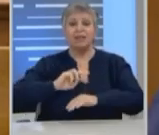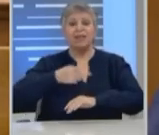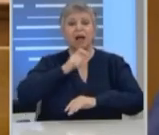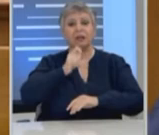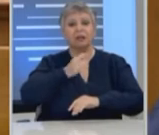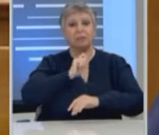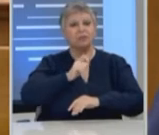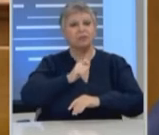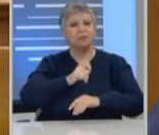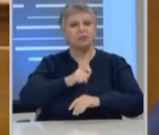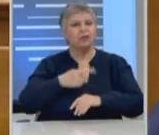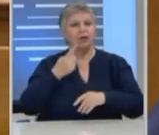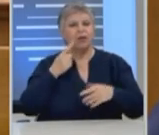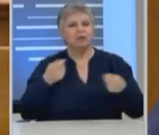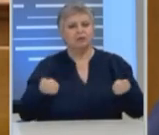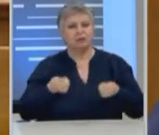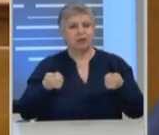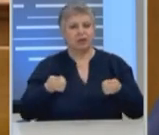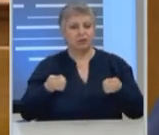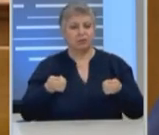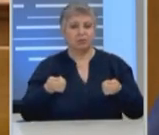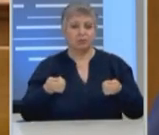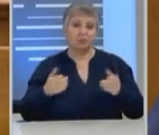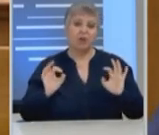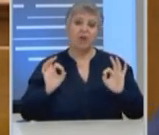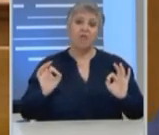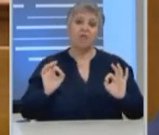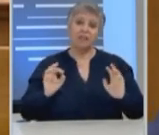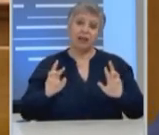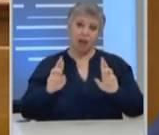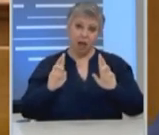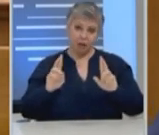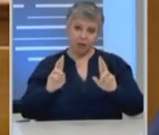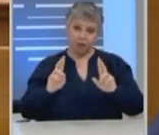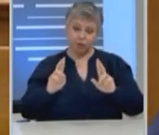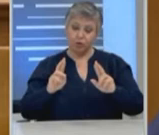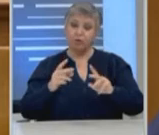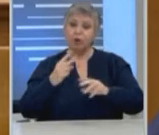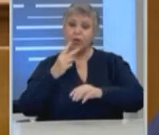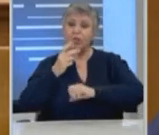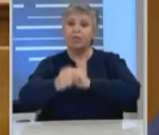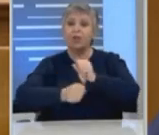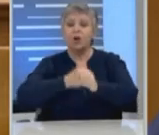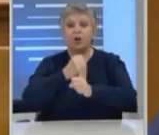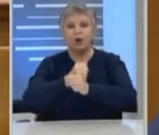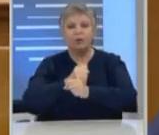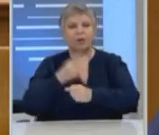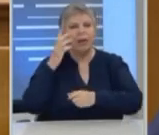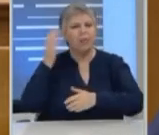προοπτική. Ελπίζω ο χρόνος μέχρι τότε βέβαια να σας βοηθήσει με νυφαλιότητα να ξαναδείτε τη στρατηγική